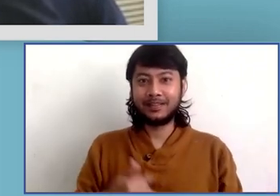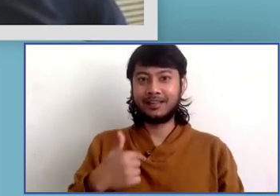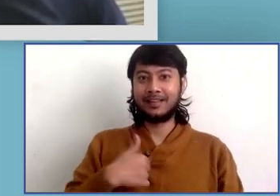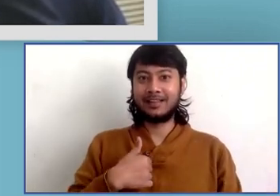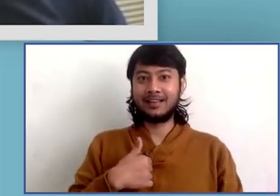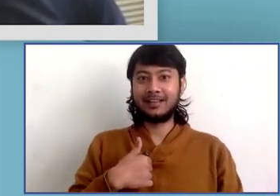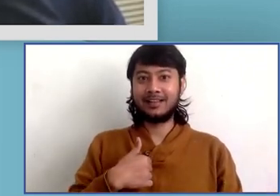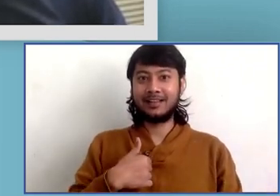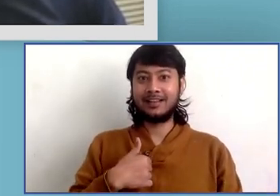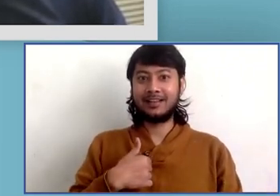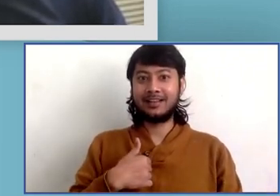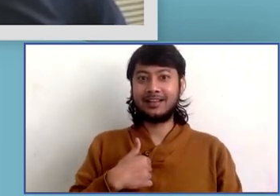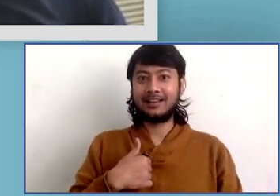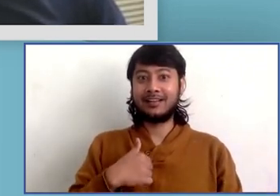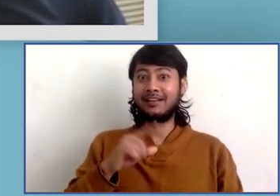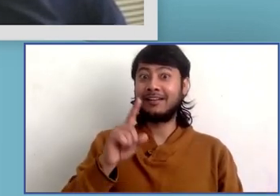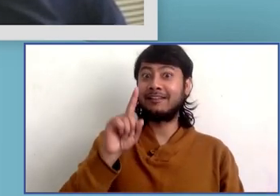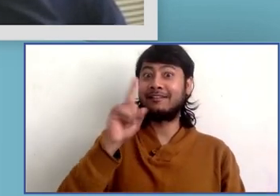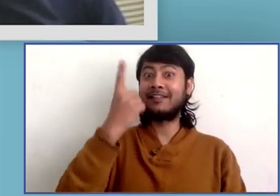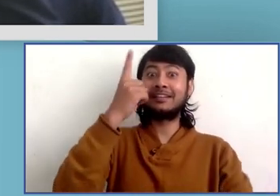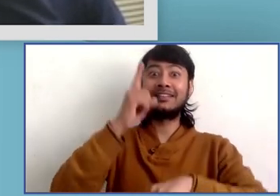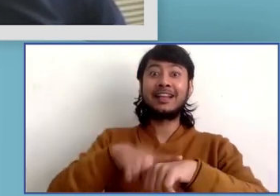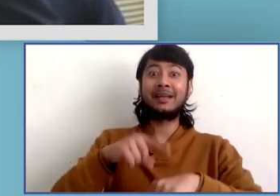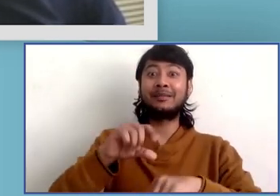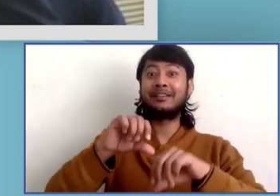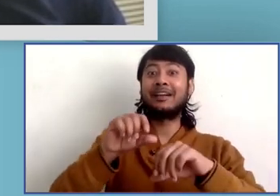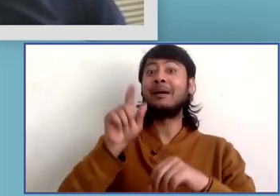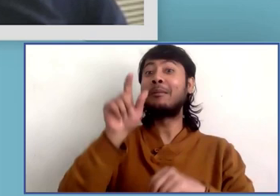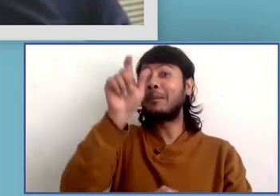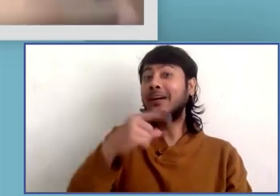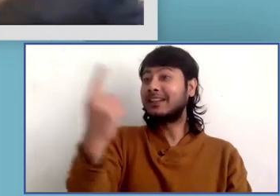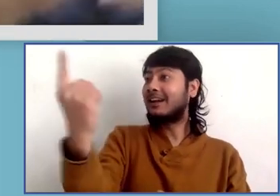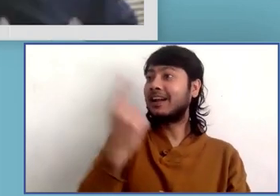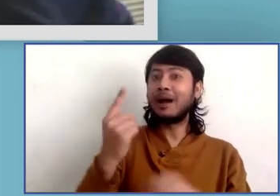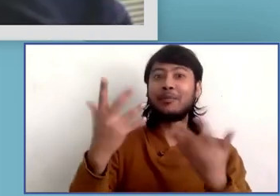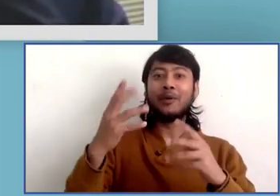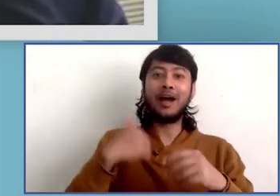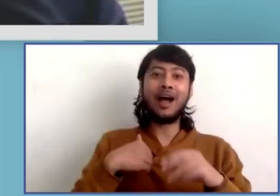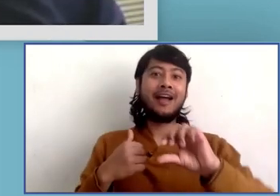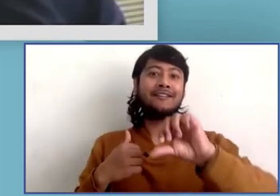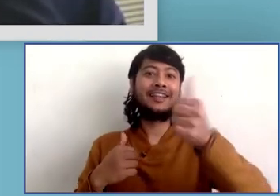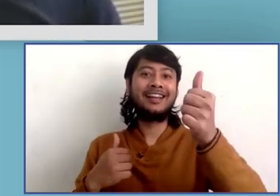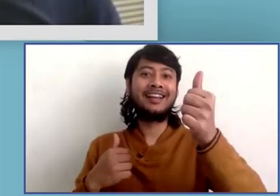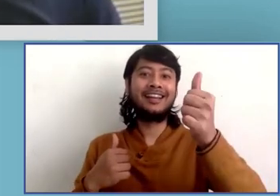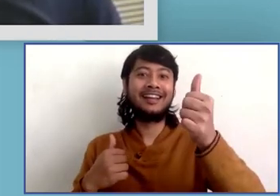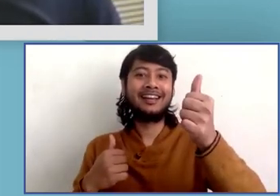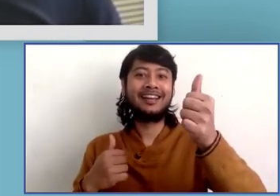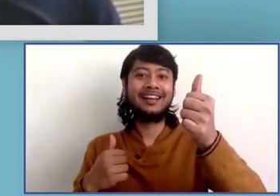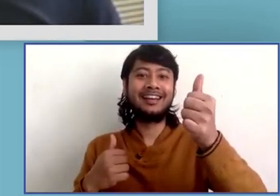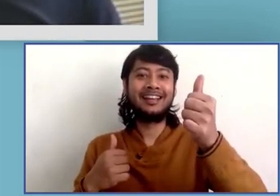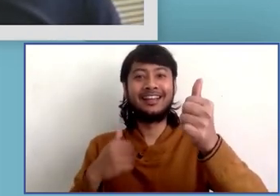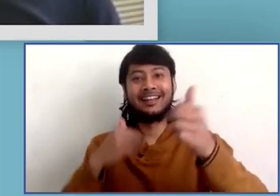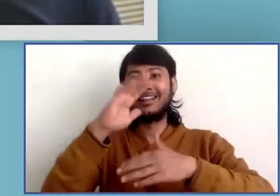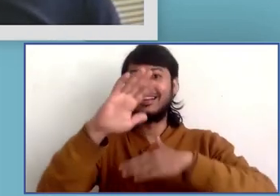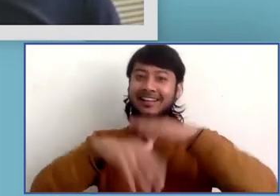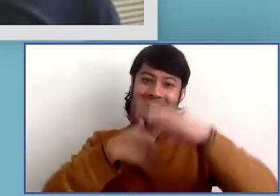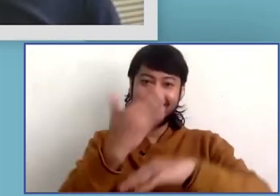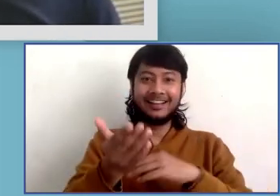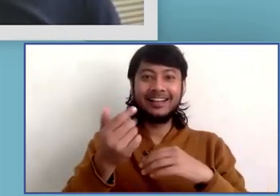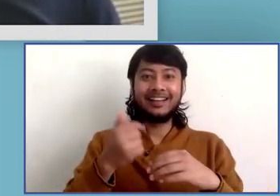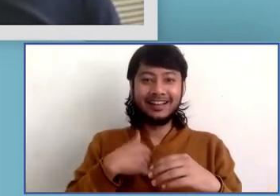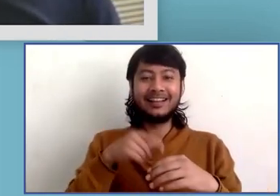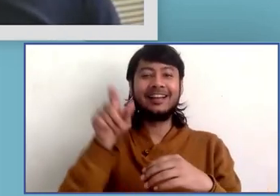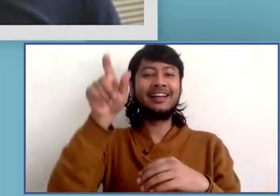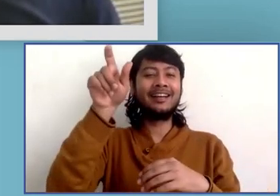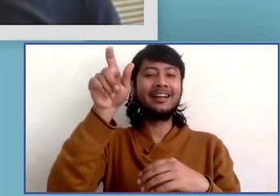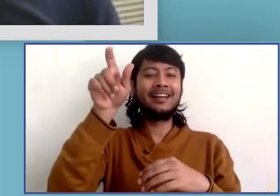माय फर्स्ट पॉइंट बिकॉज़ आई गॉट अ वॉक ओवर माय ओपोनेंट डिडंट कम दैट डे एंड Afterwards, I got a chess book from the